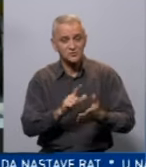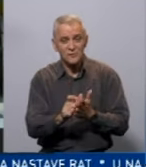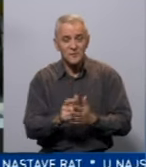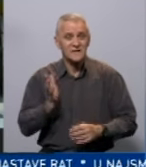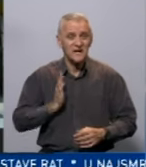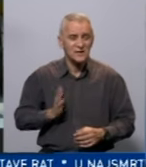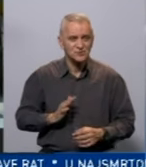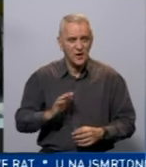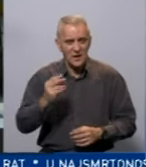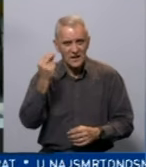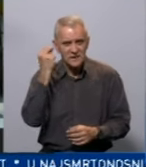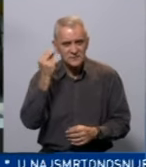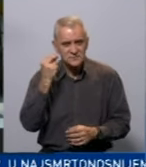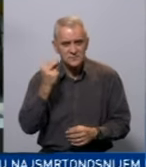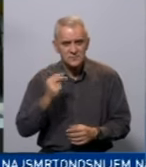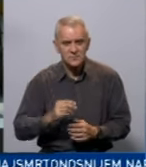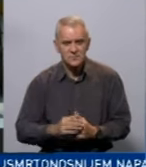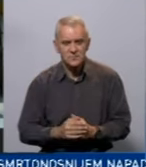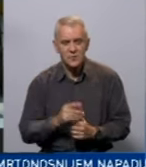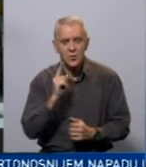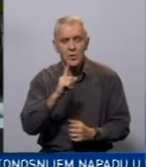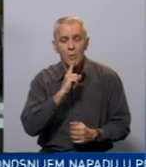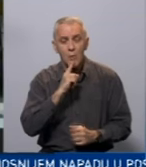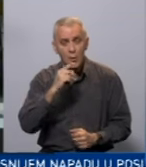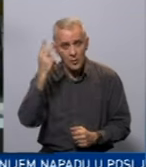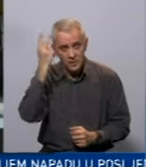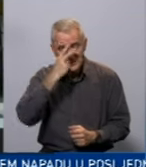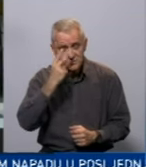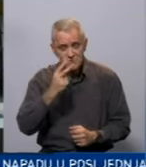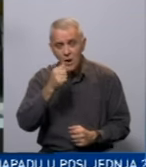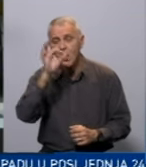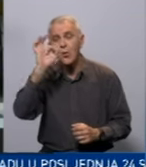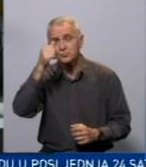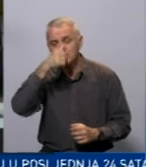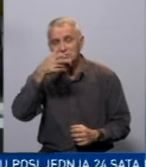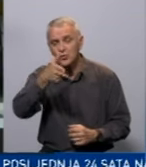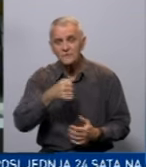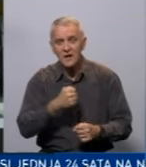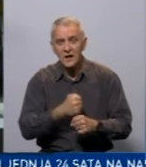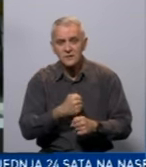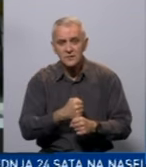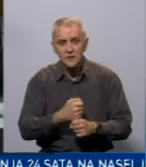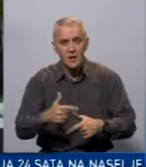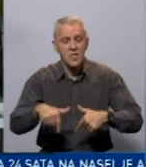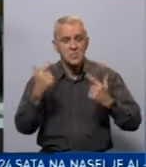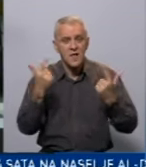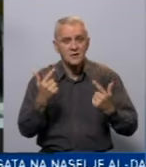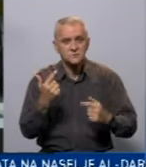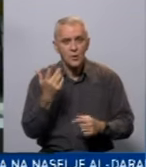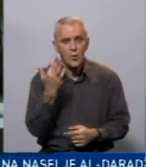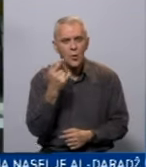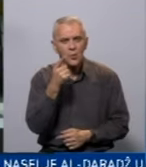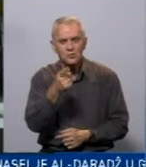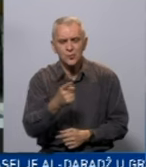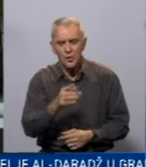da oni koji razumeju zapravo čemu se ovde radi, jasno im je koliko je sve to